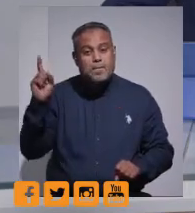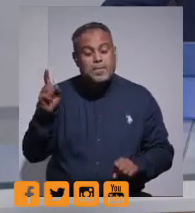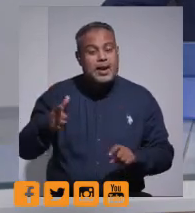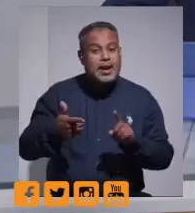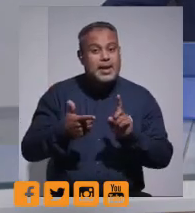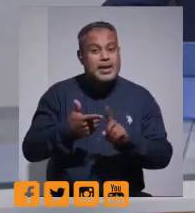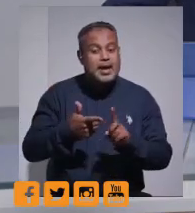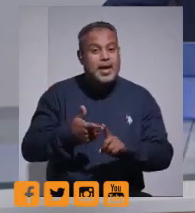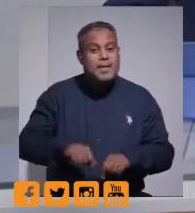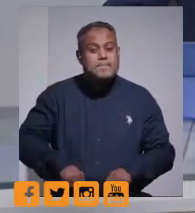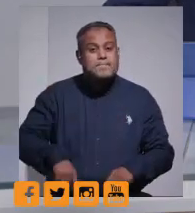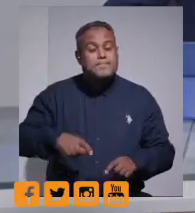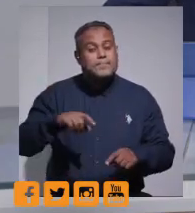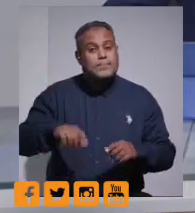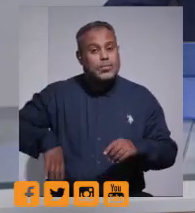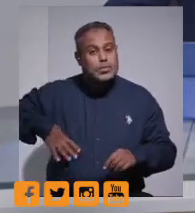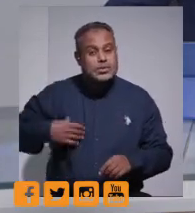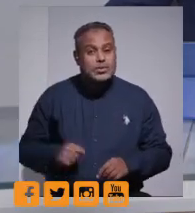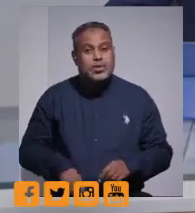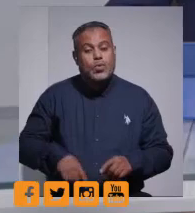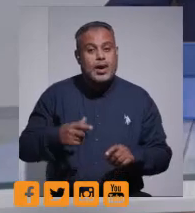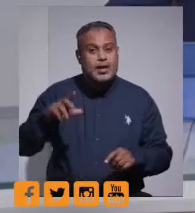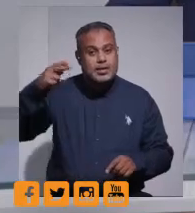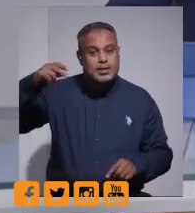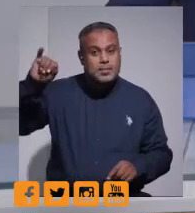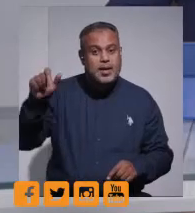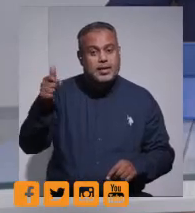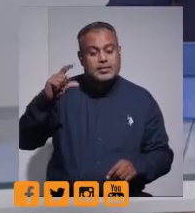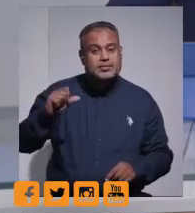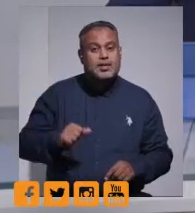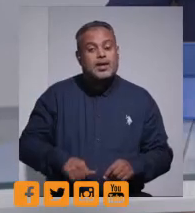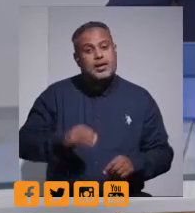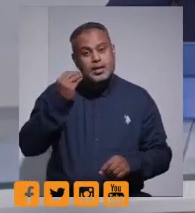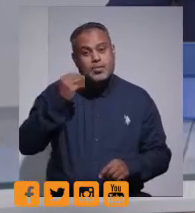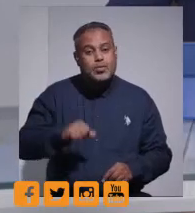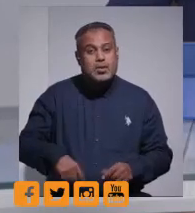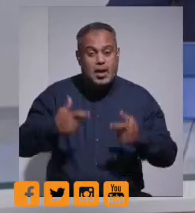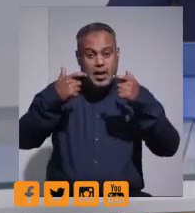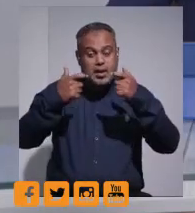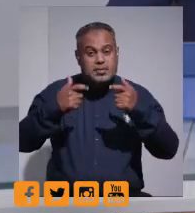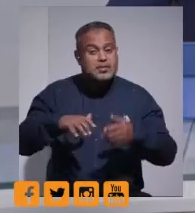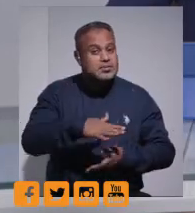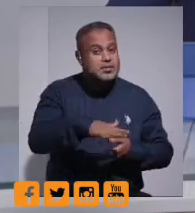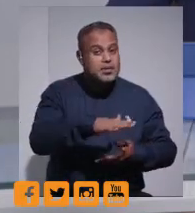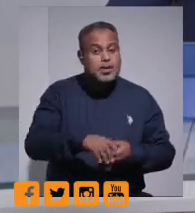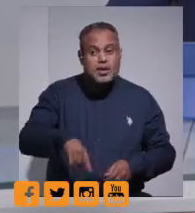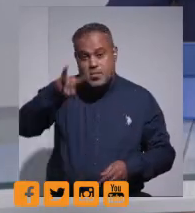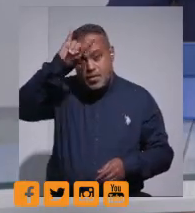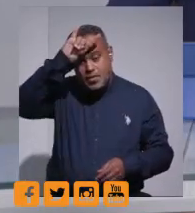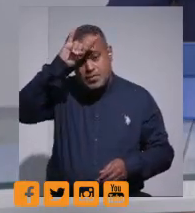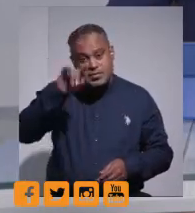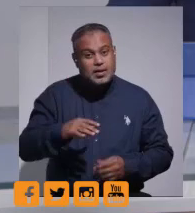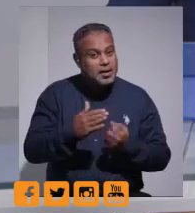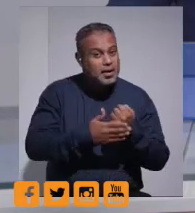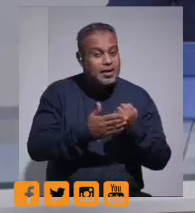وعماد الجابري مسؤول التمويل الوكيل الجيلاني كذا حرص قياده السلطه المحليه بالمحافظه على عنايتها